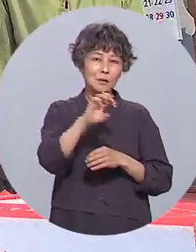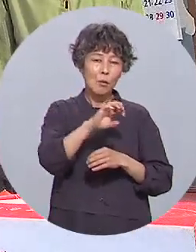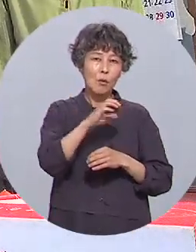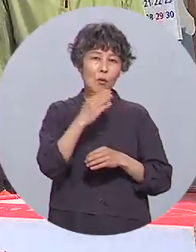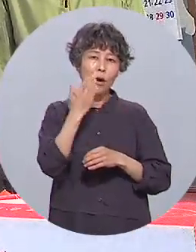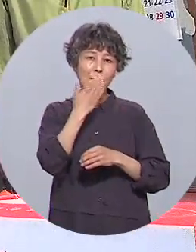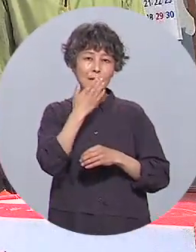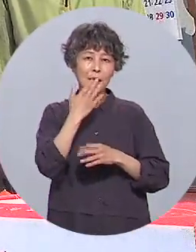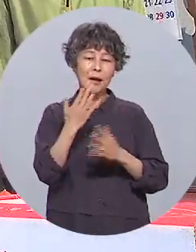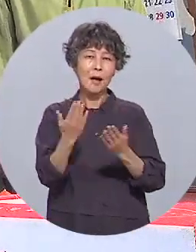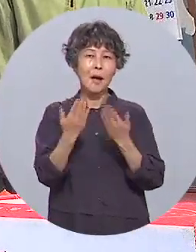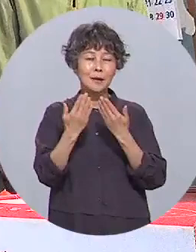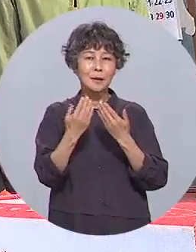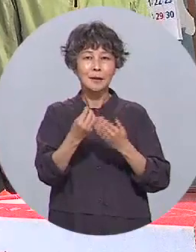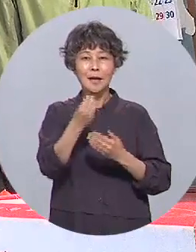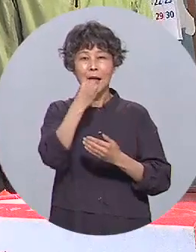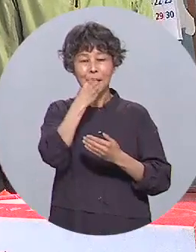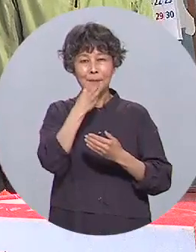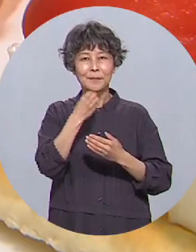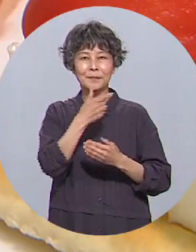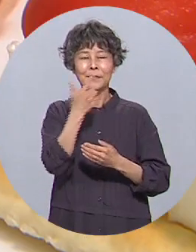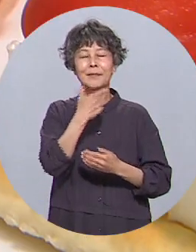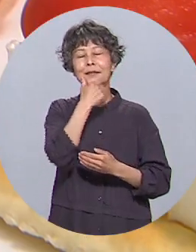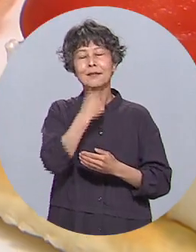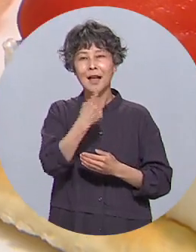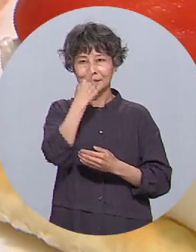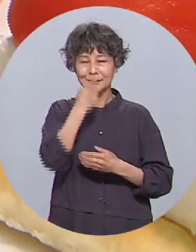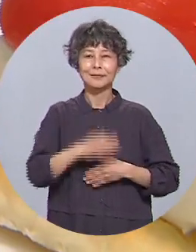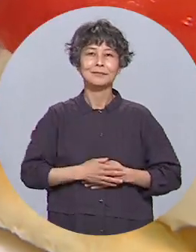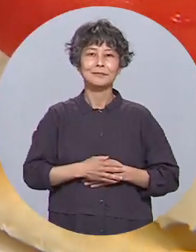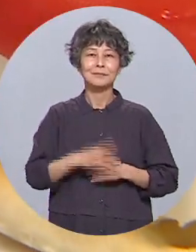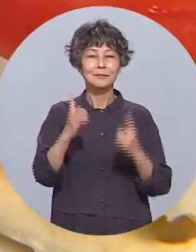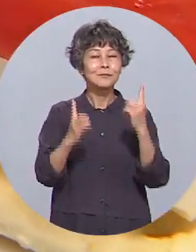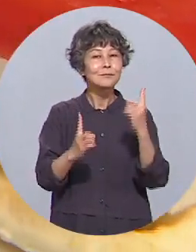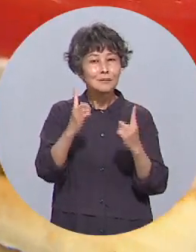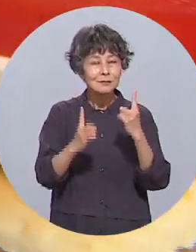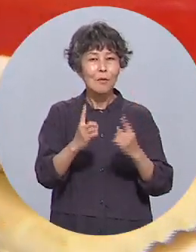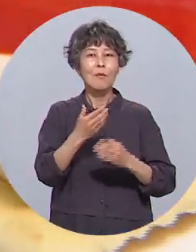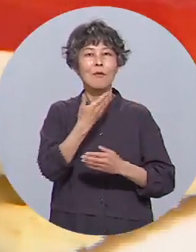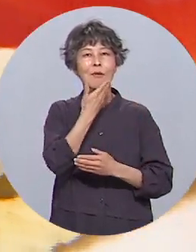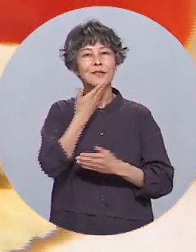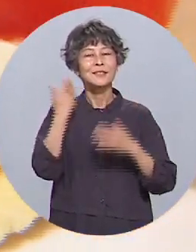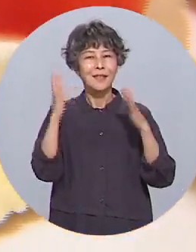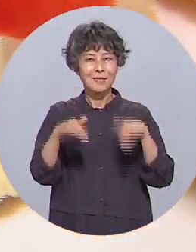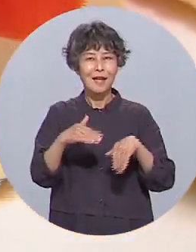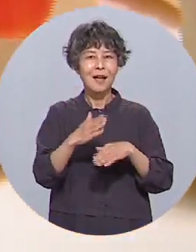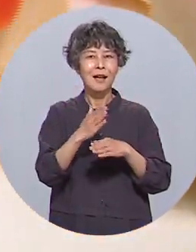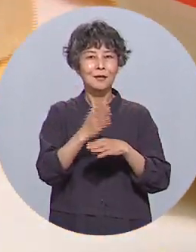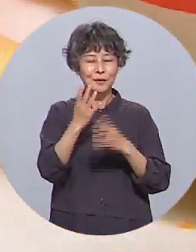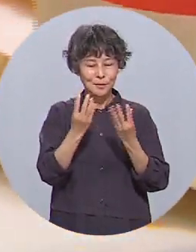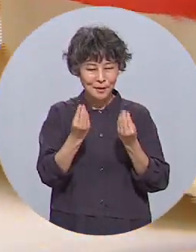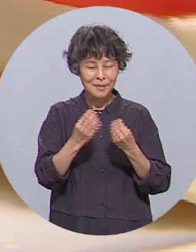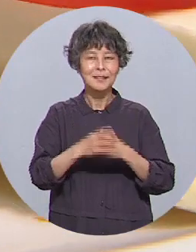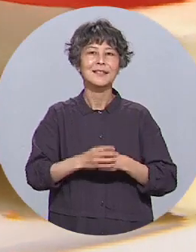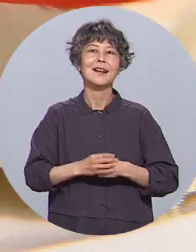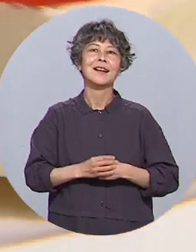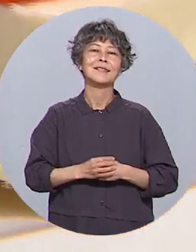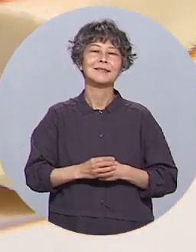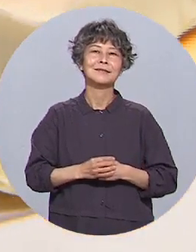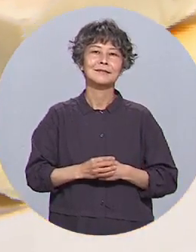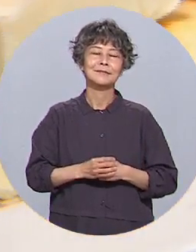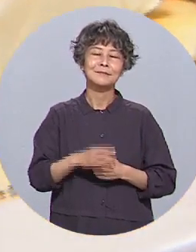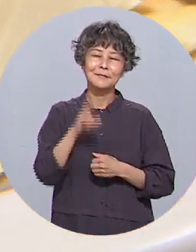ね。私もこれ大好物ですよ。 どちらもとっても美味しかったです。ごちそうさまでした。 いい